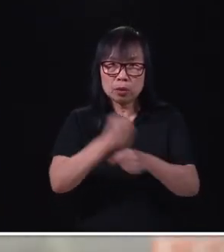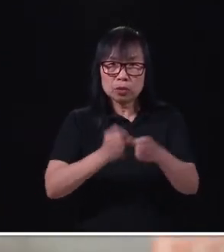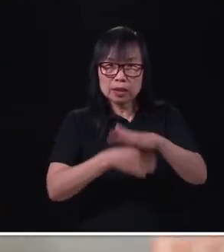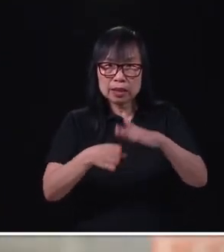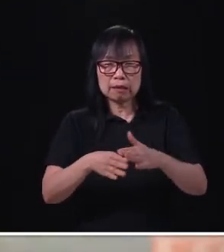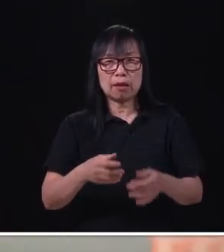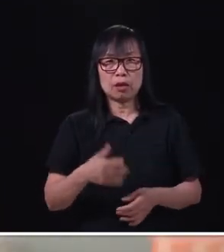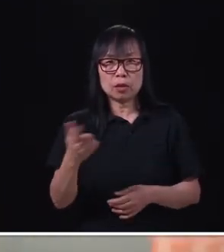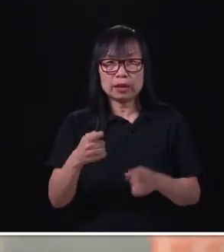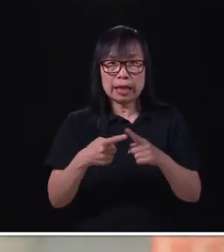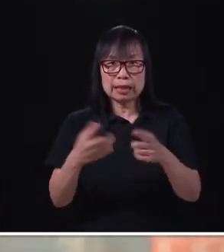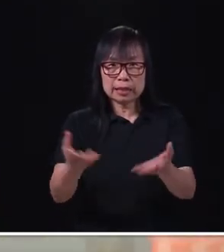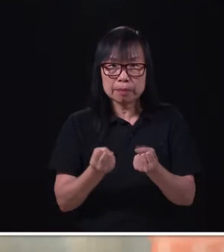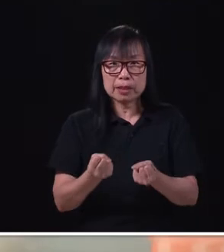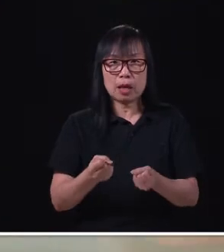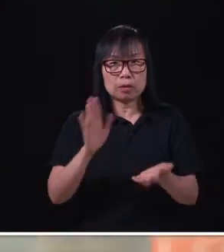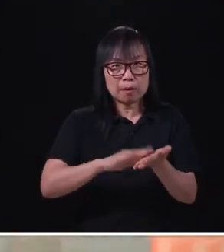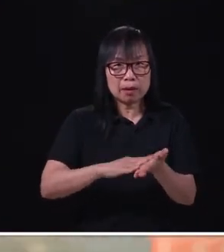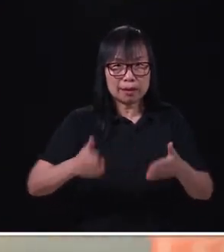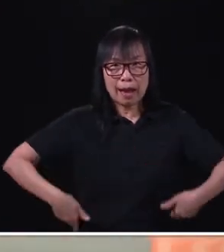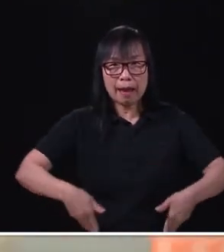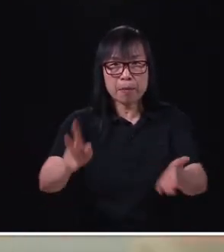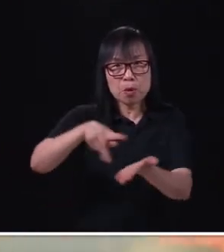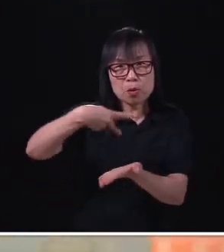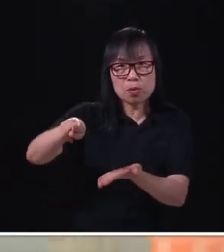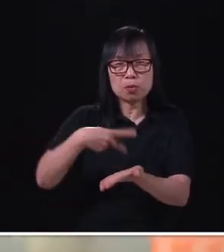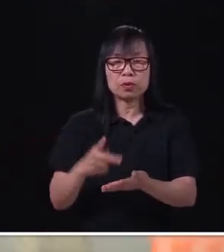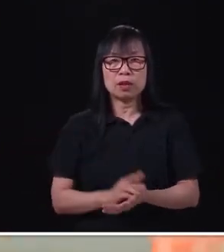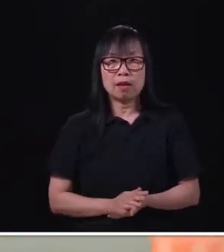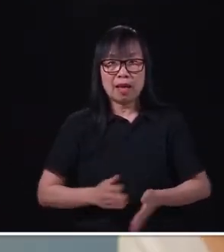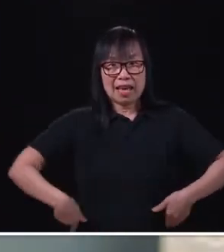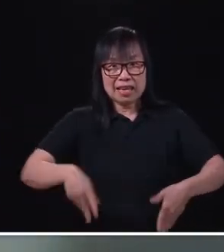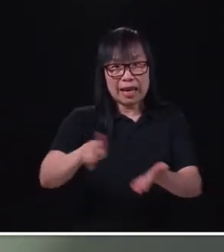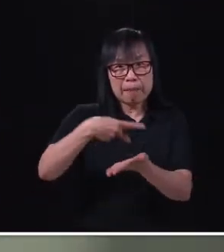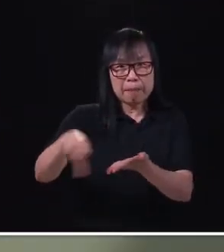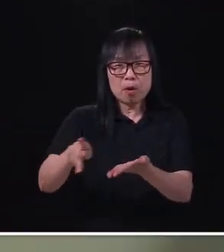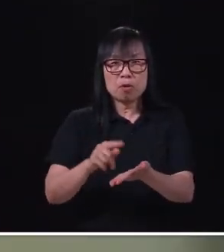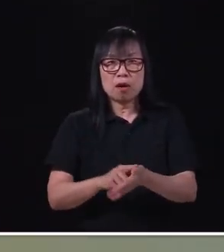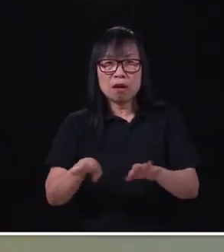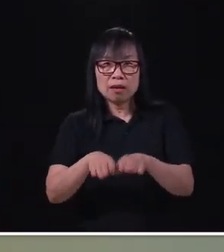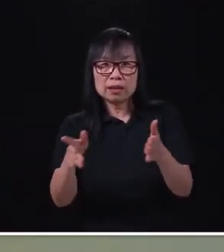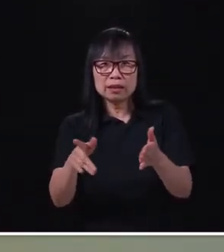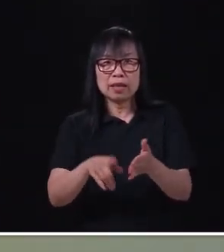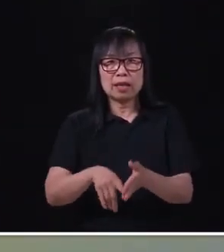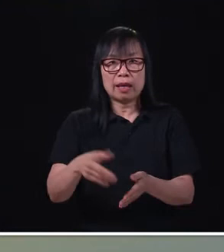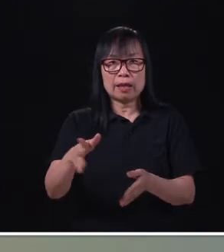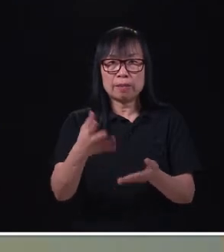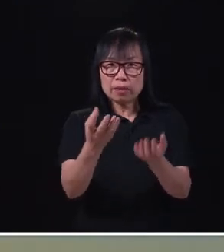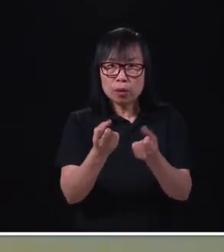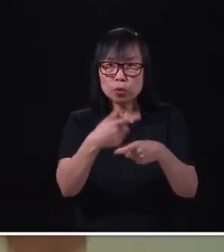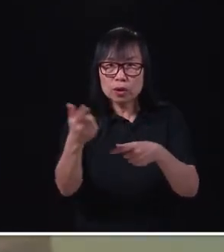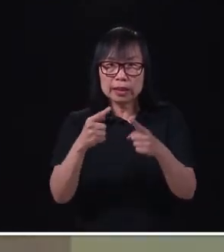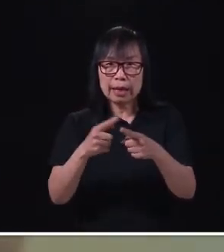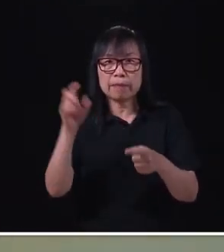studio， 希望多些人接受和欣赏街舞。其实街舞的起源就是为了想得到认